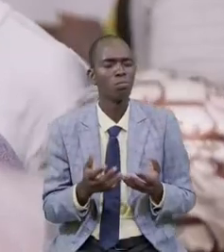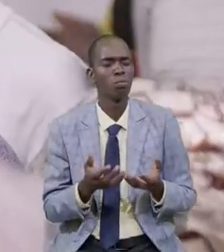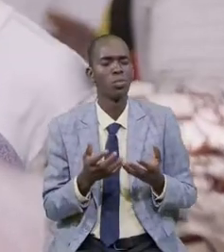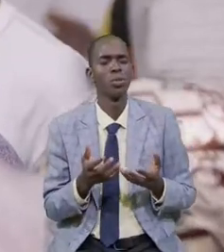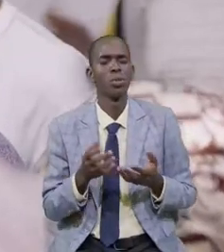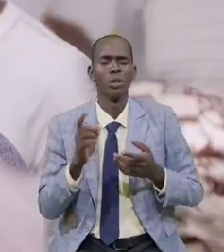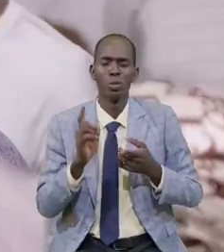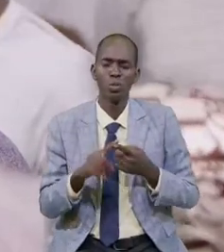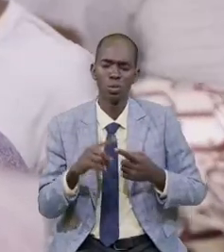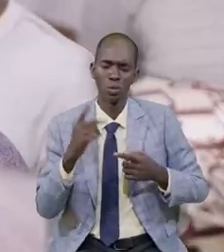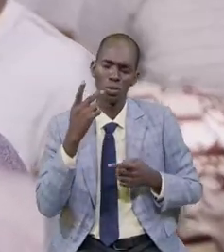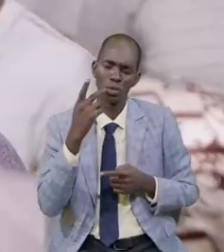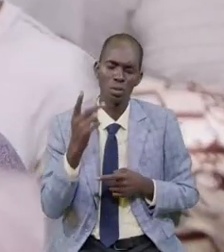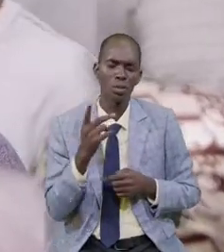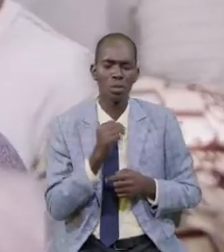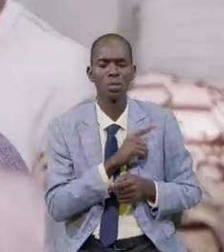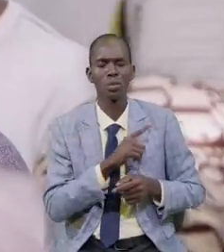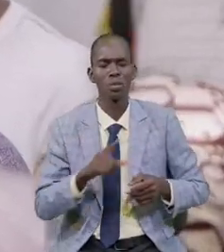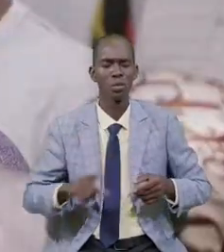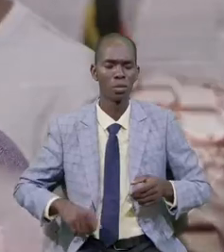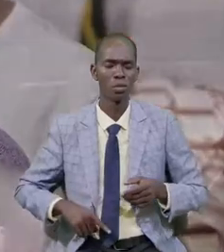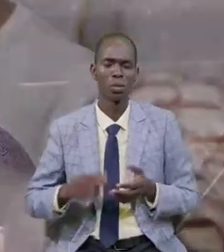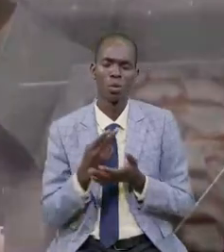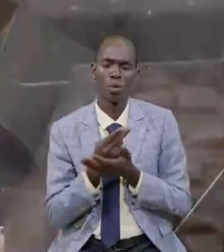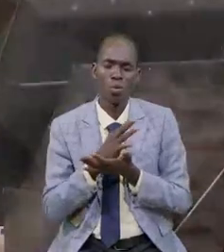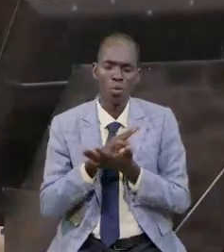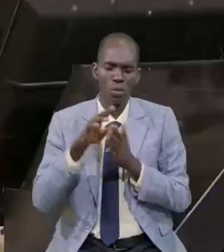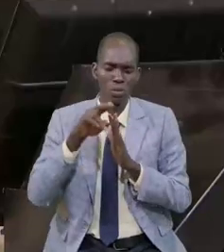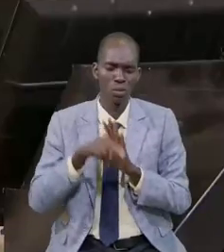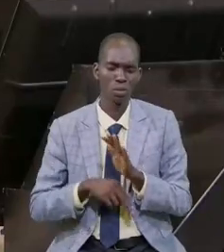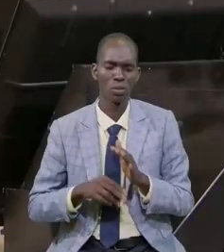sur le désir de voir le Seigneur, la sainteté.